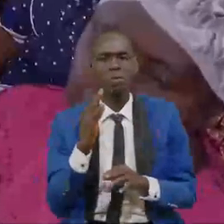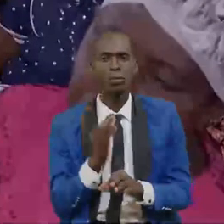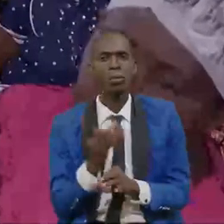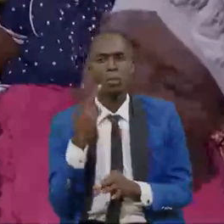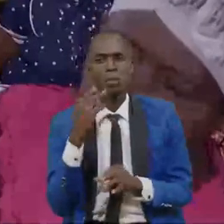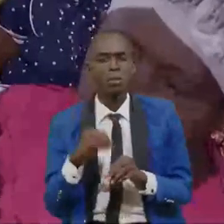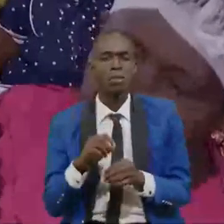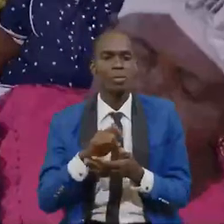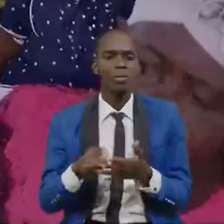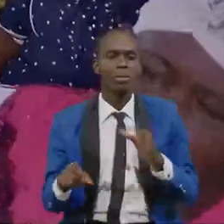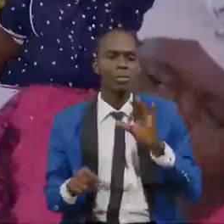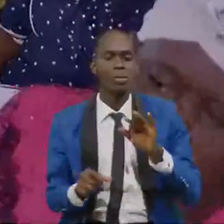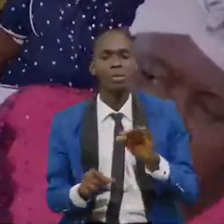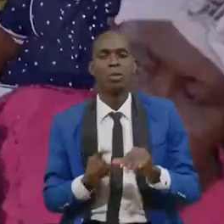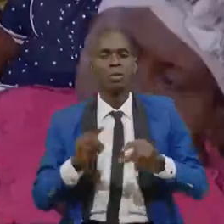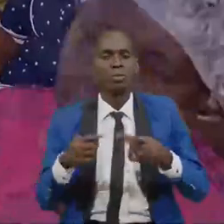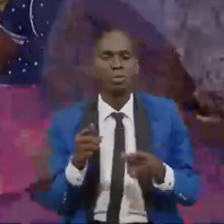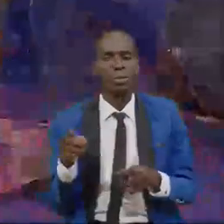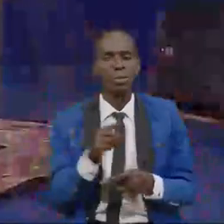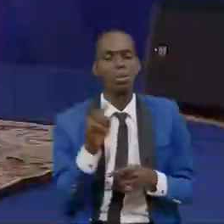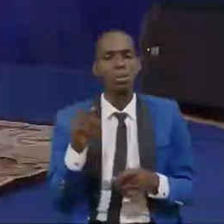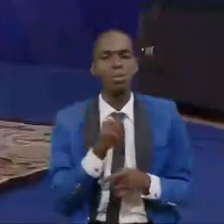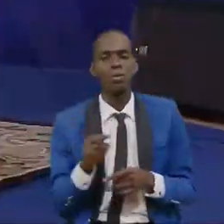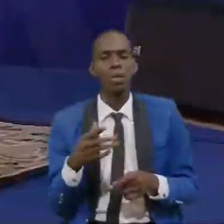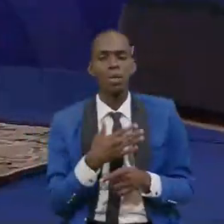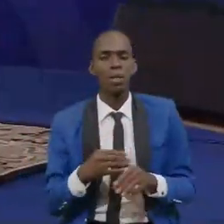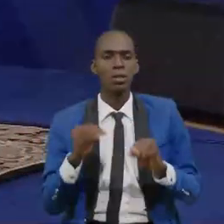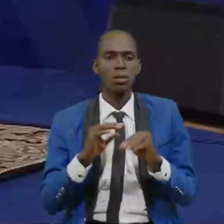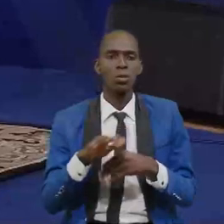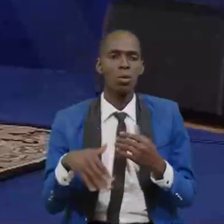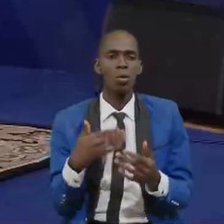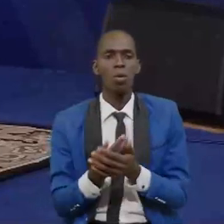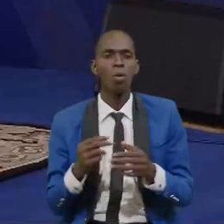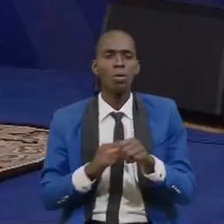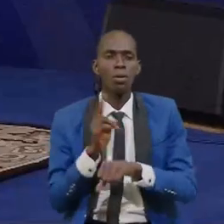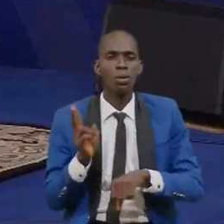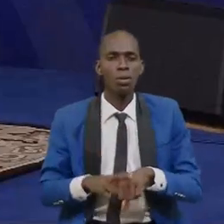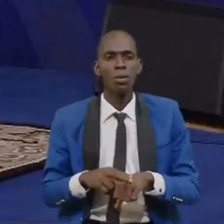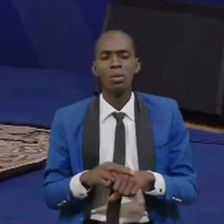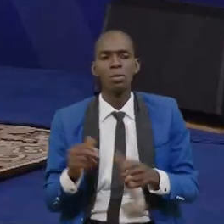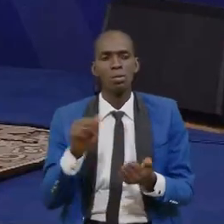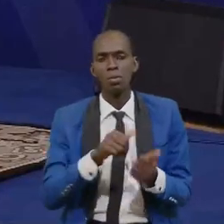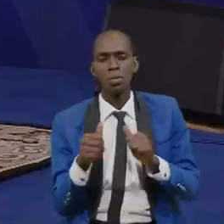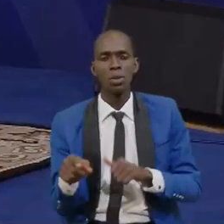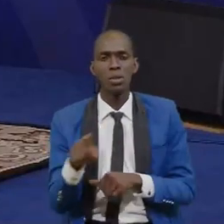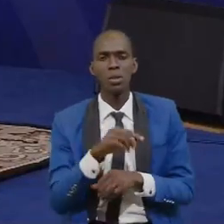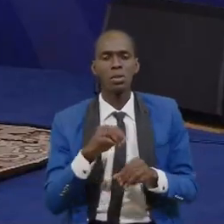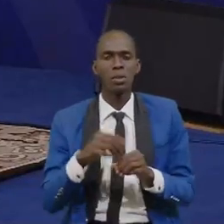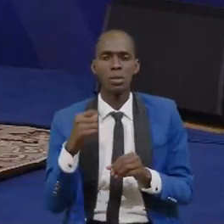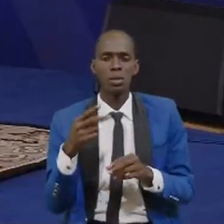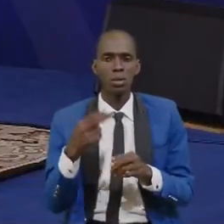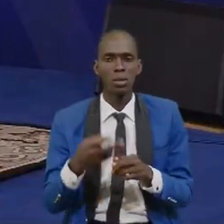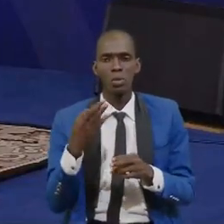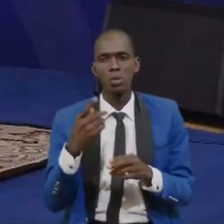Verset 19. Allez, fais de toutes les nations des disciples les baptisants au nom du